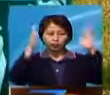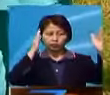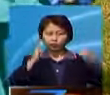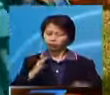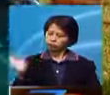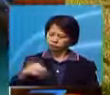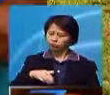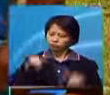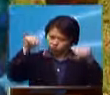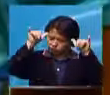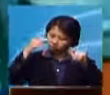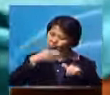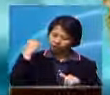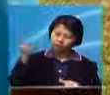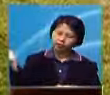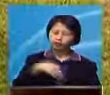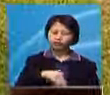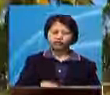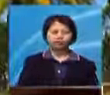jom balik.